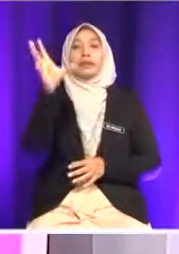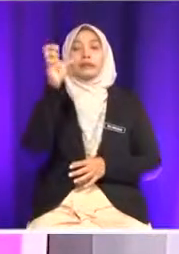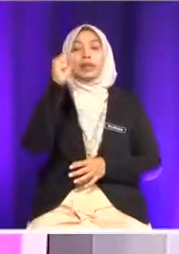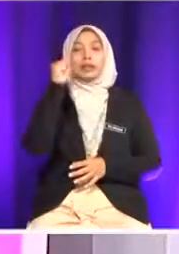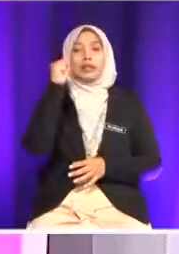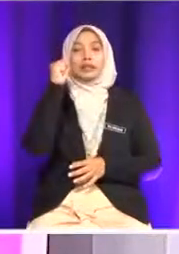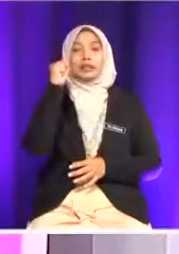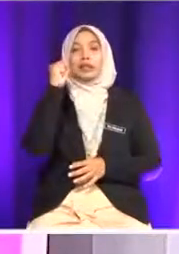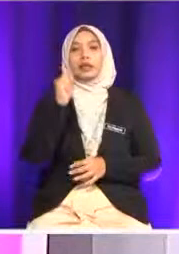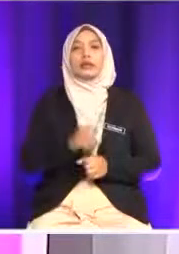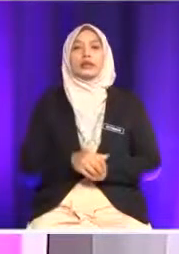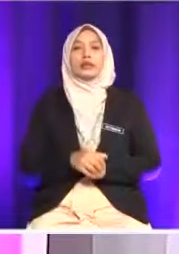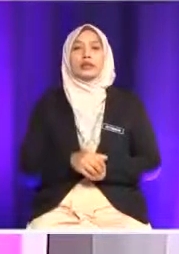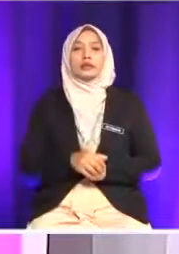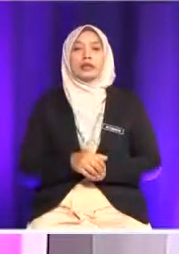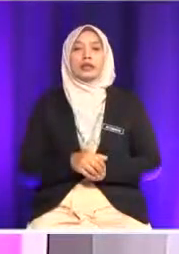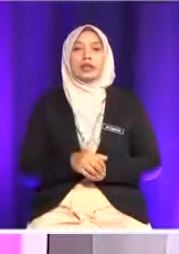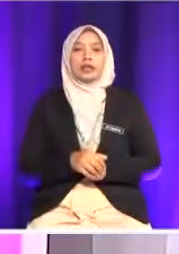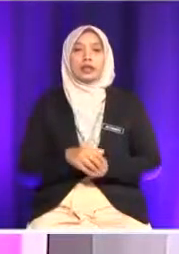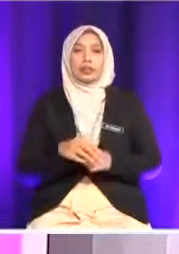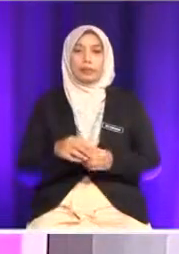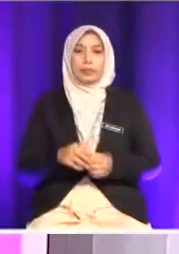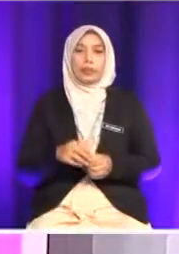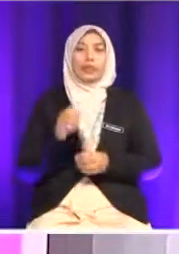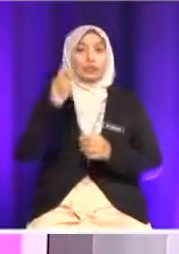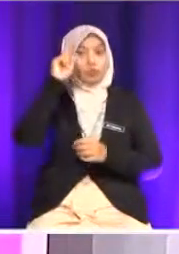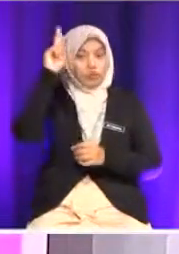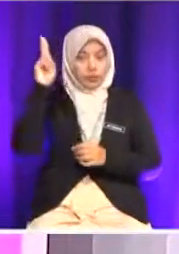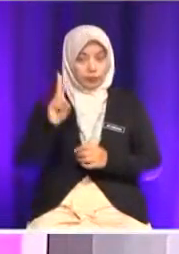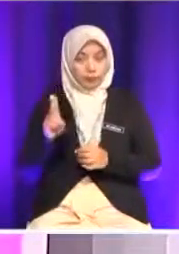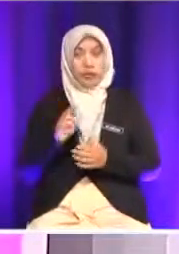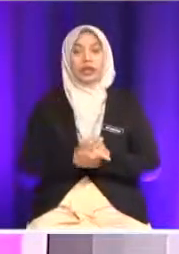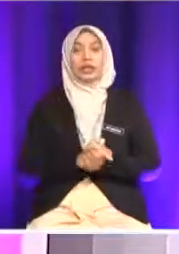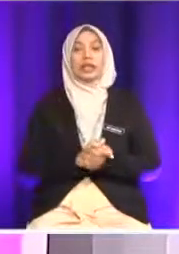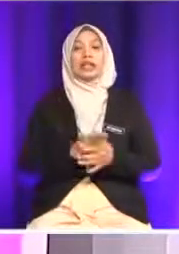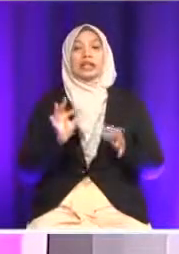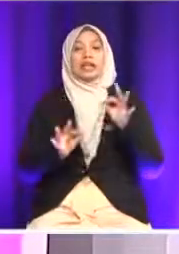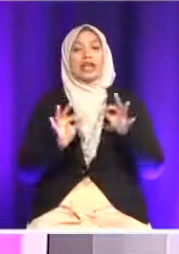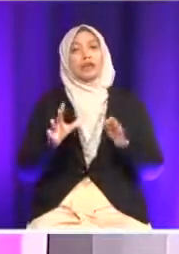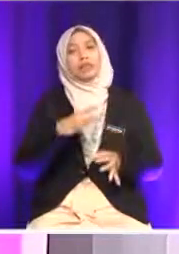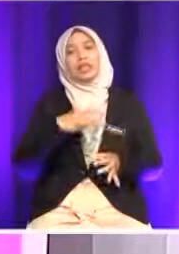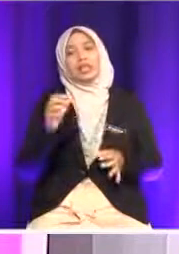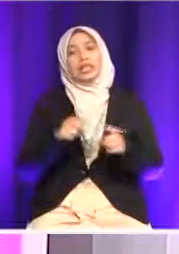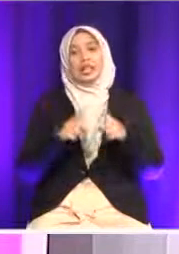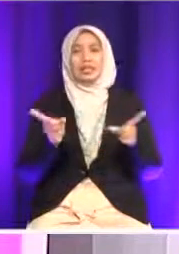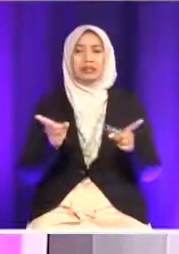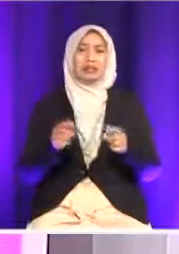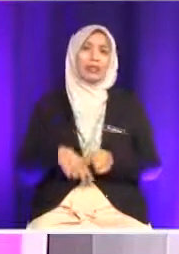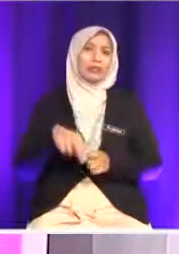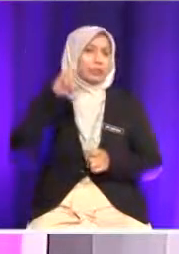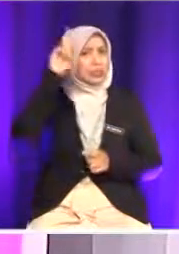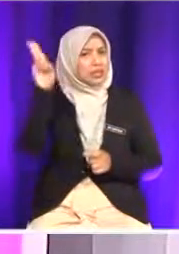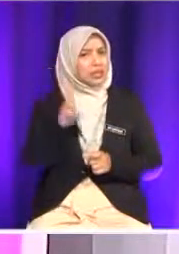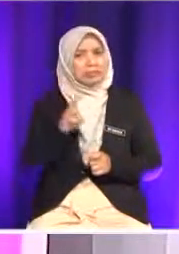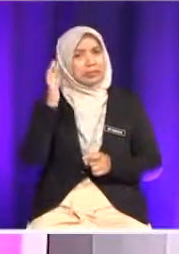pencapaian tak ada pencapai akademik gitu tak dapat semua maksudnya di sini kalau ee pelajar itu membuat ayam